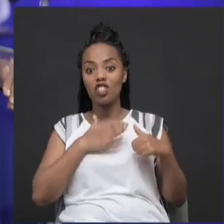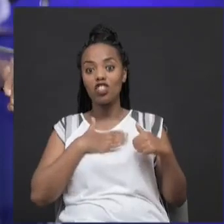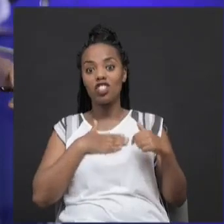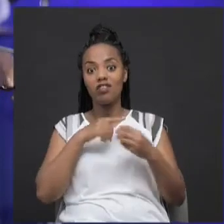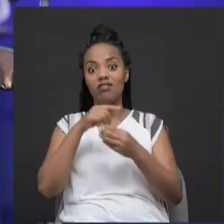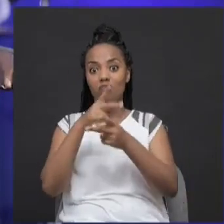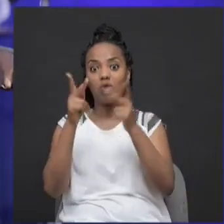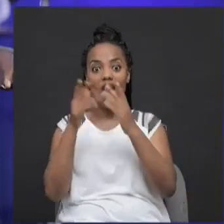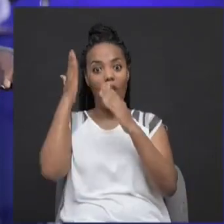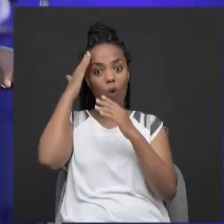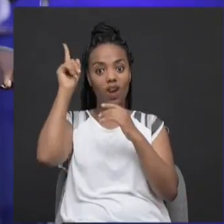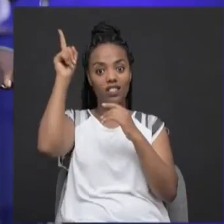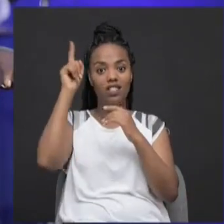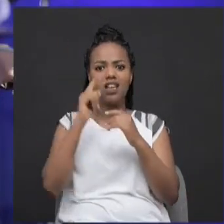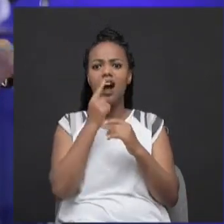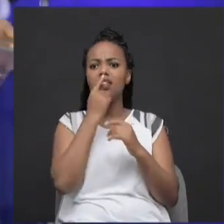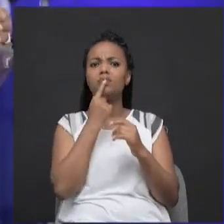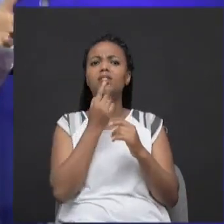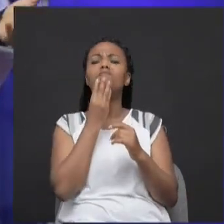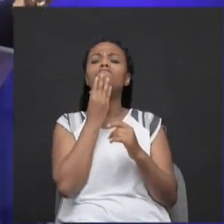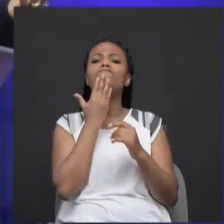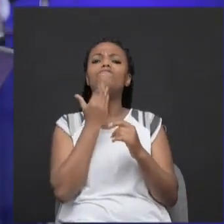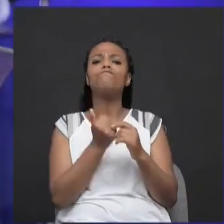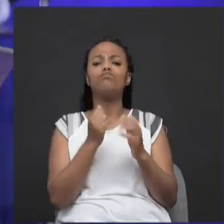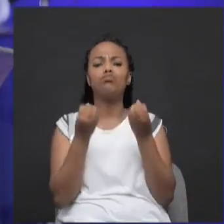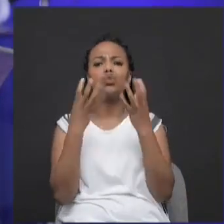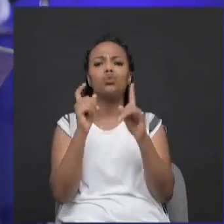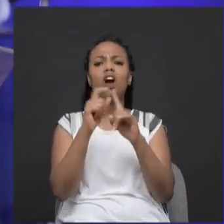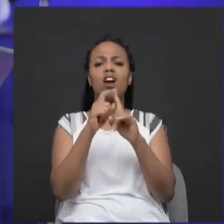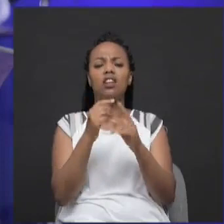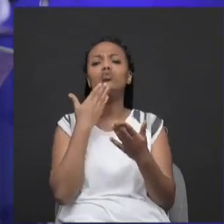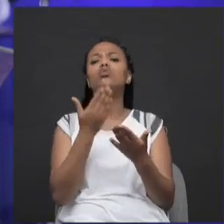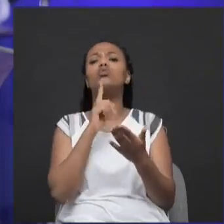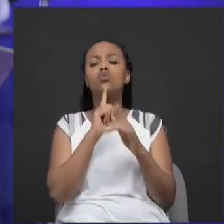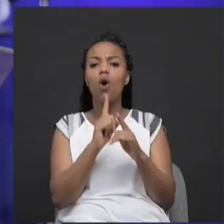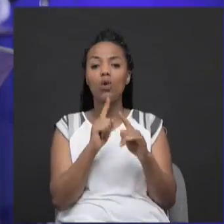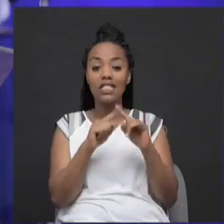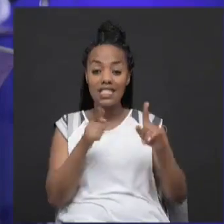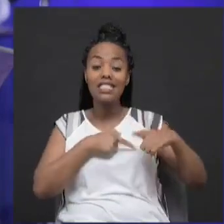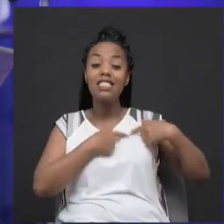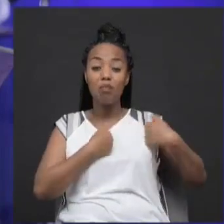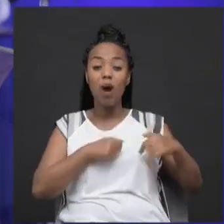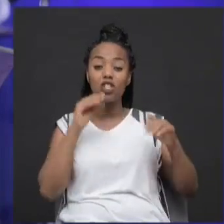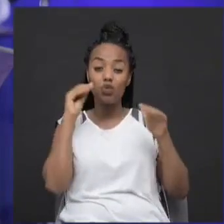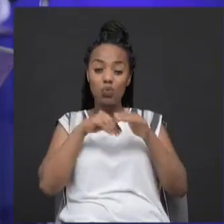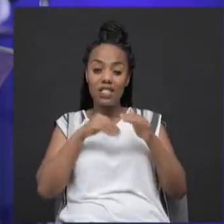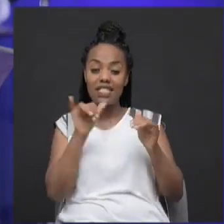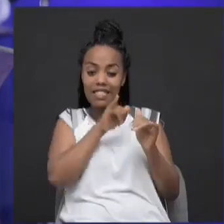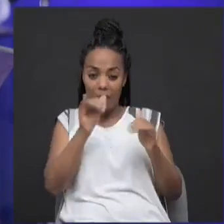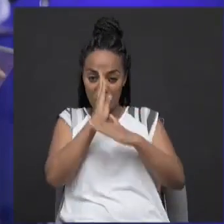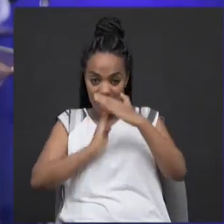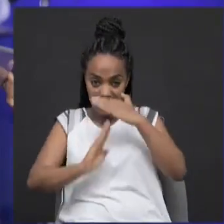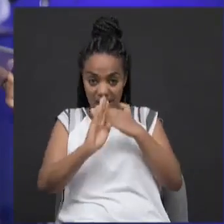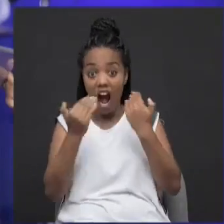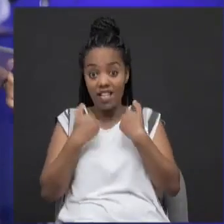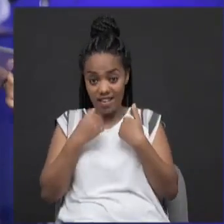እግዚአብሔር ያንደበታችን የጣፈጠ እልፍ ቃላት ጥሩ ነው ልባችን ውስጥ ያን አይነት ትህትናና የተዋረደ